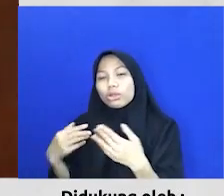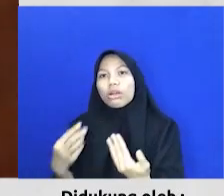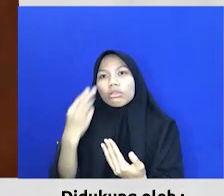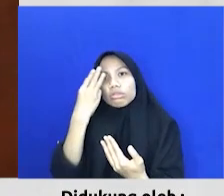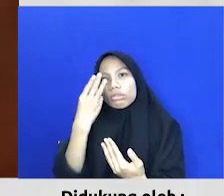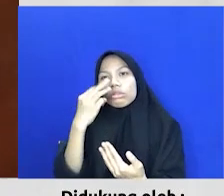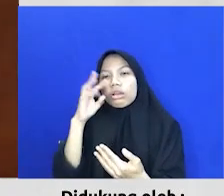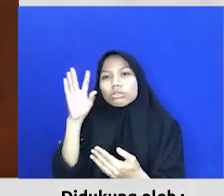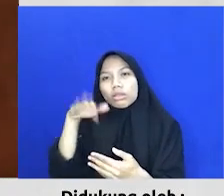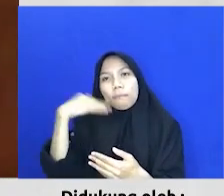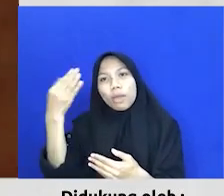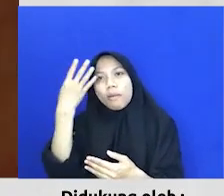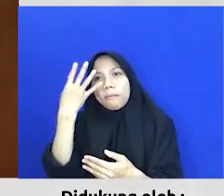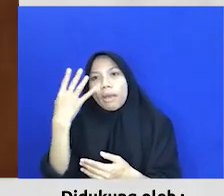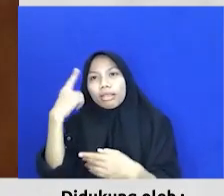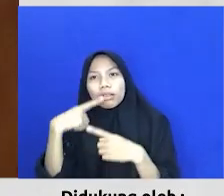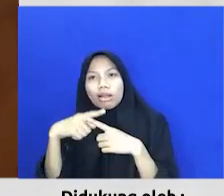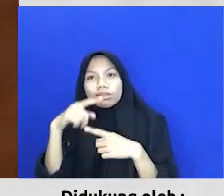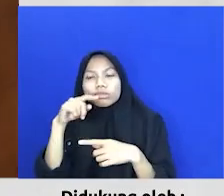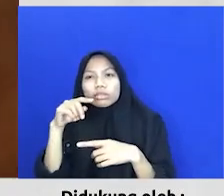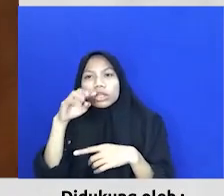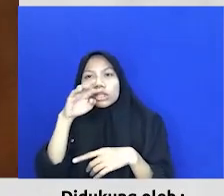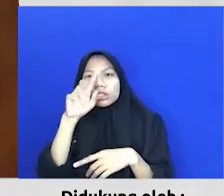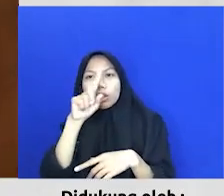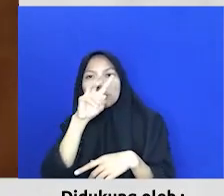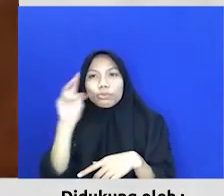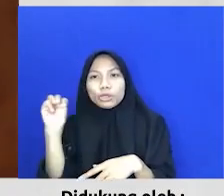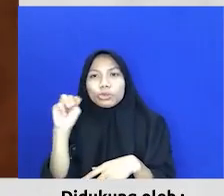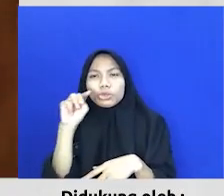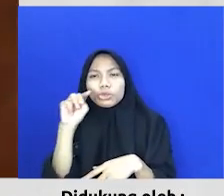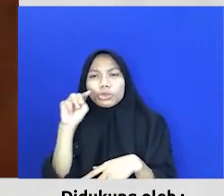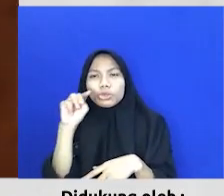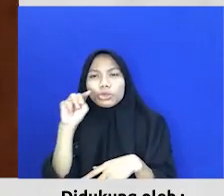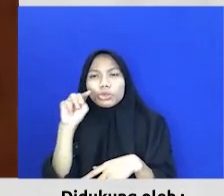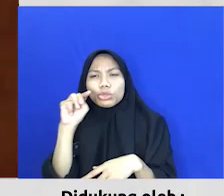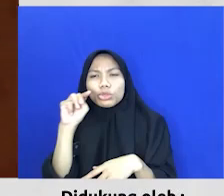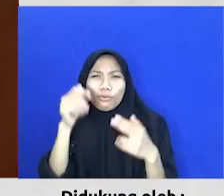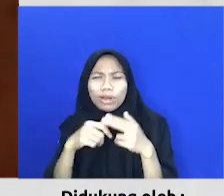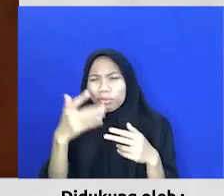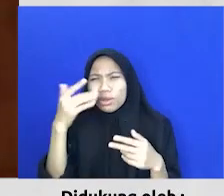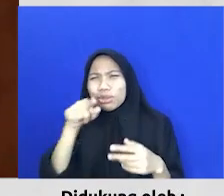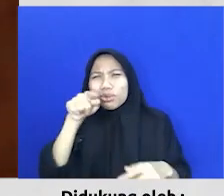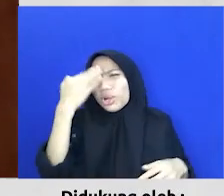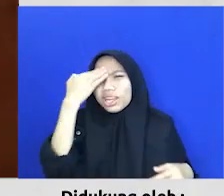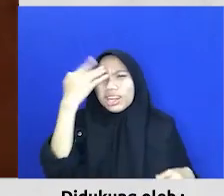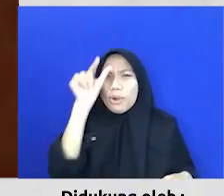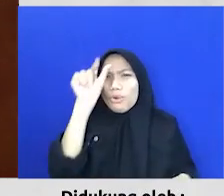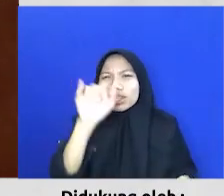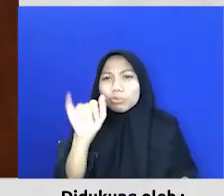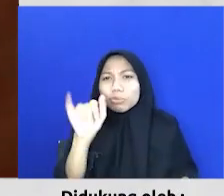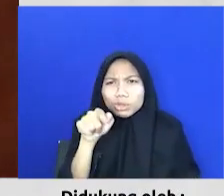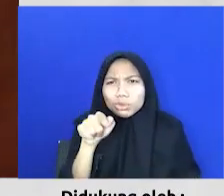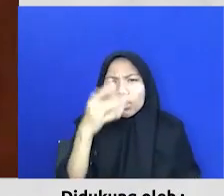ini. Seorang pesilat yang sungguh itu, dia itu adalah orang yang jujur, dia tidak